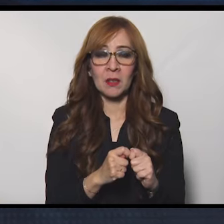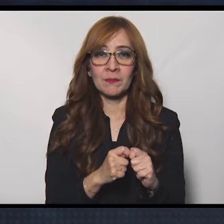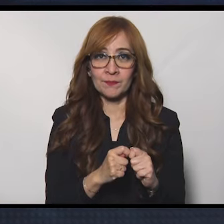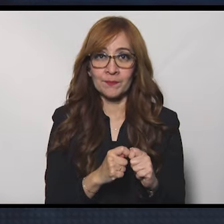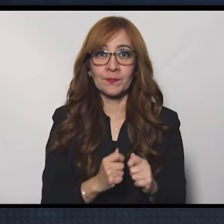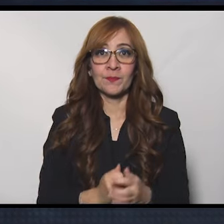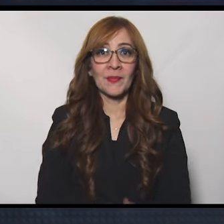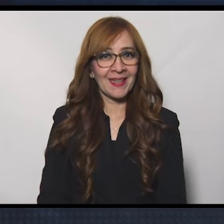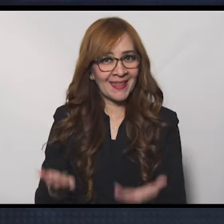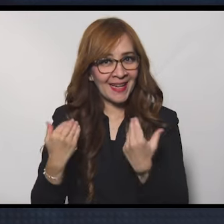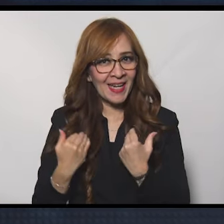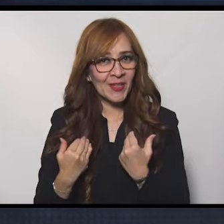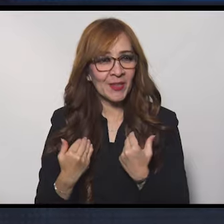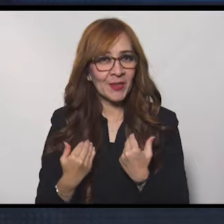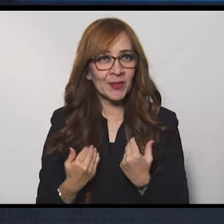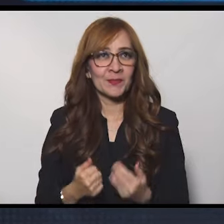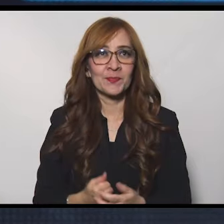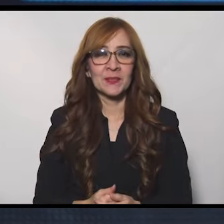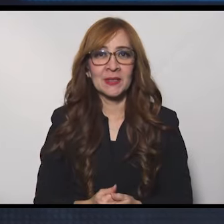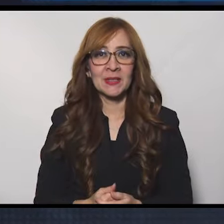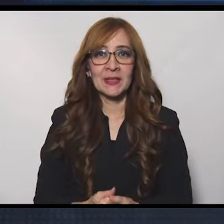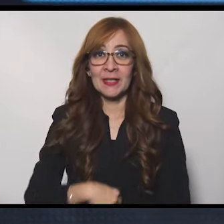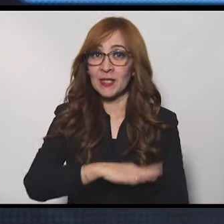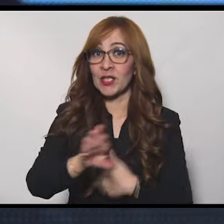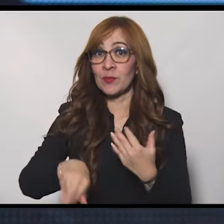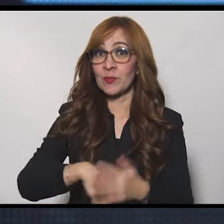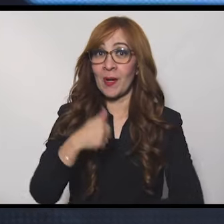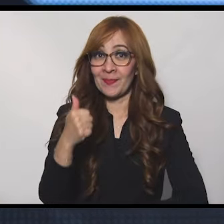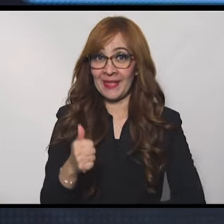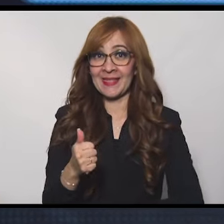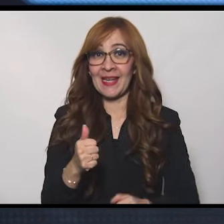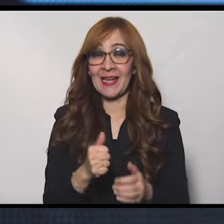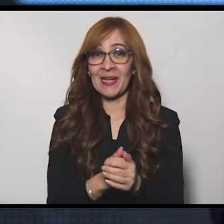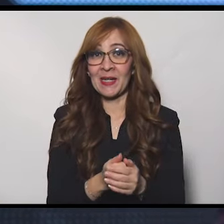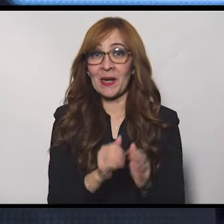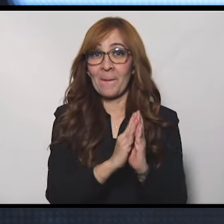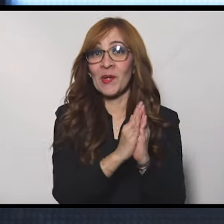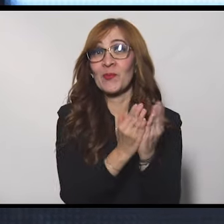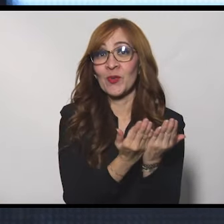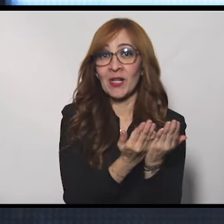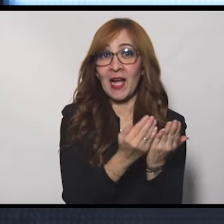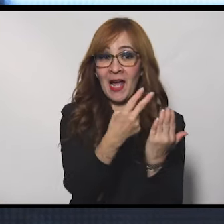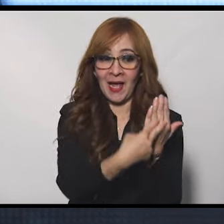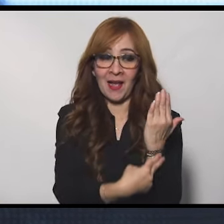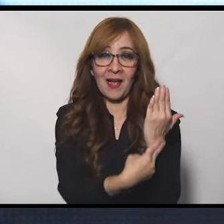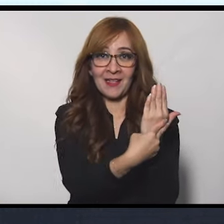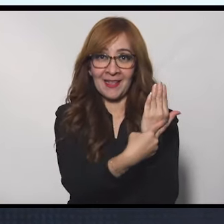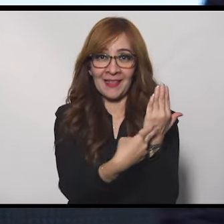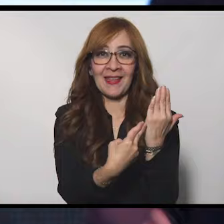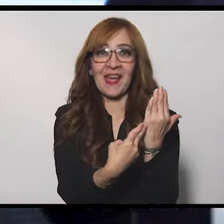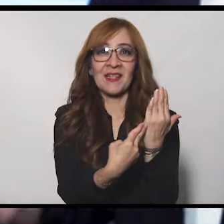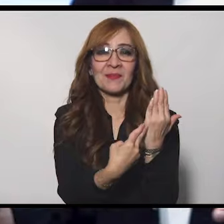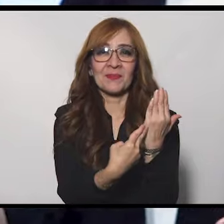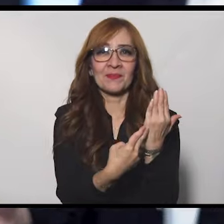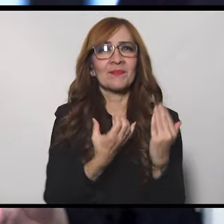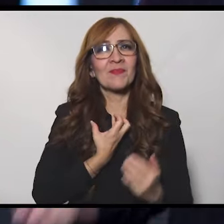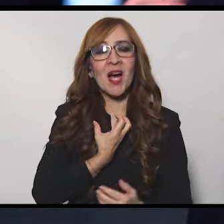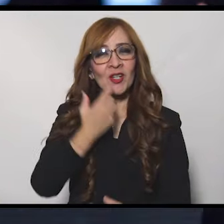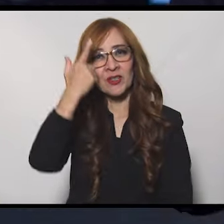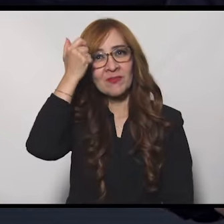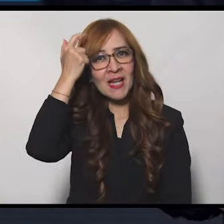So, mari saya bisa mengajak untuk setiap kita dapat membuka Alkitab kita. We want to